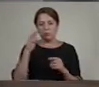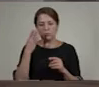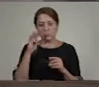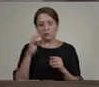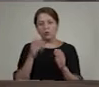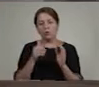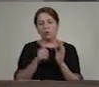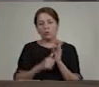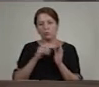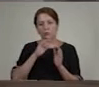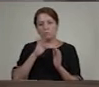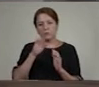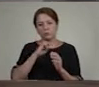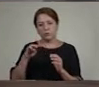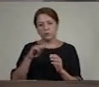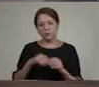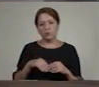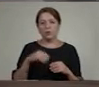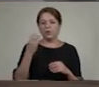1,465,400 ni, yana qo'shamiz